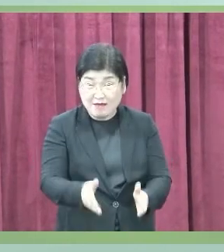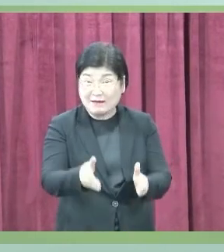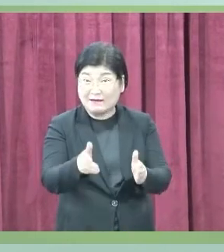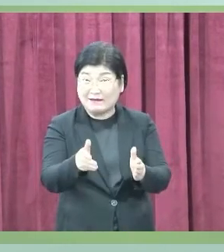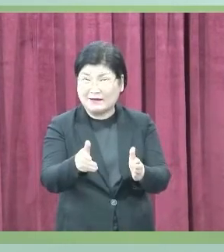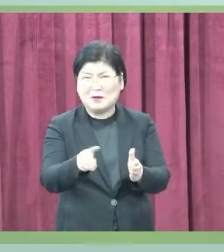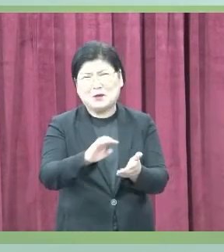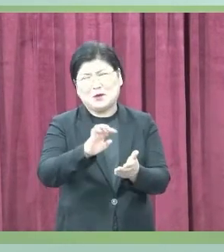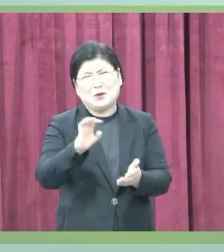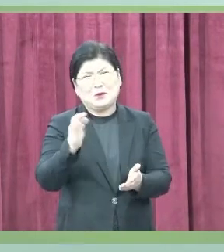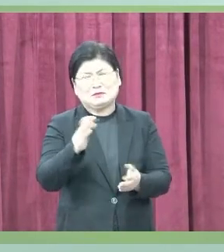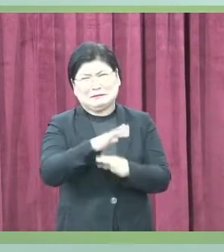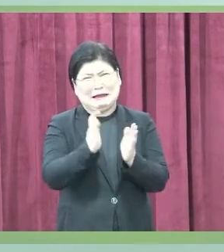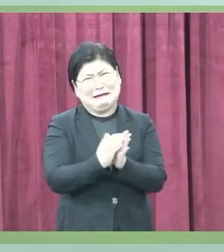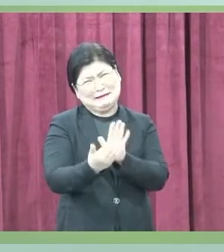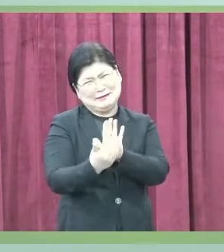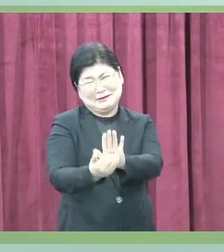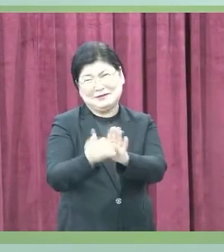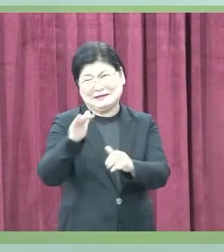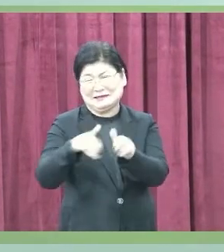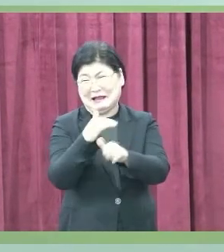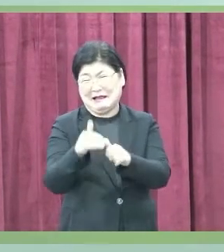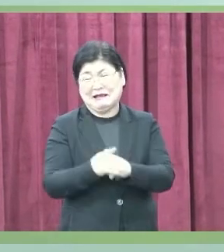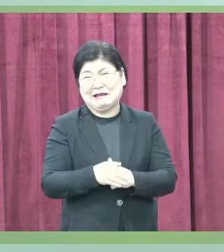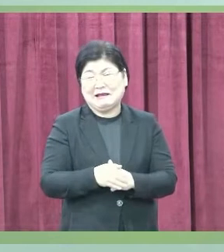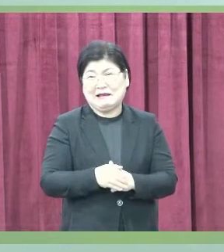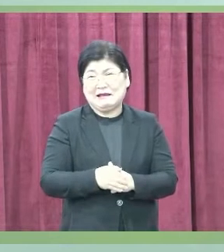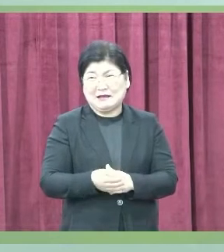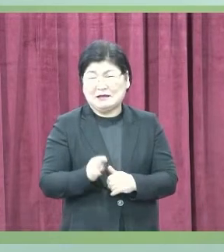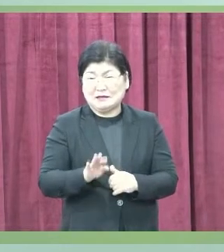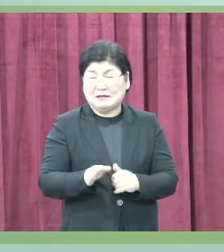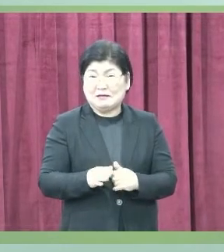출산율 문제죠. 그래서 출산율이 합계 출산율,